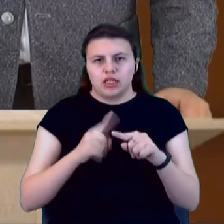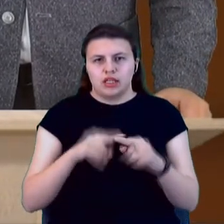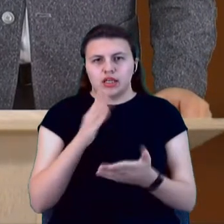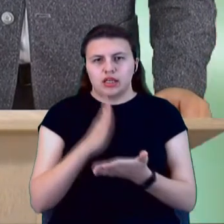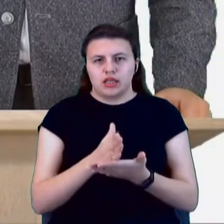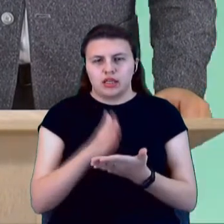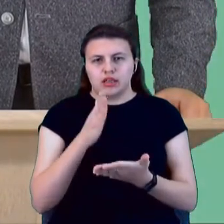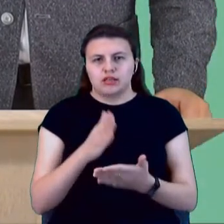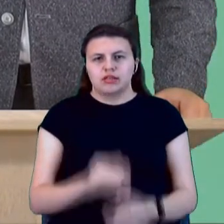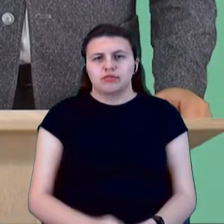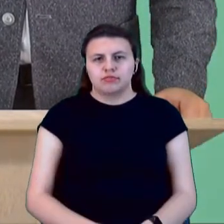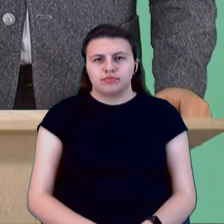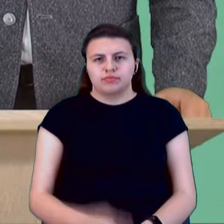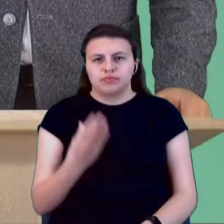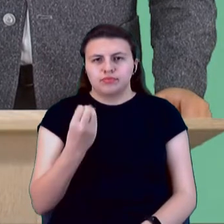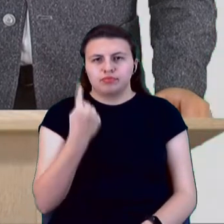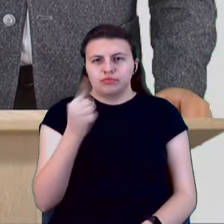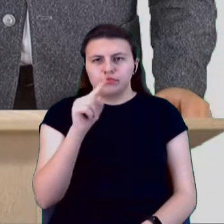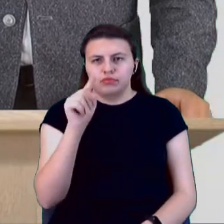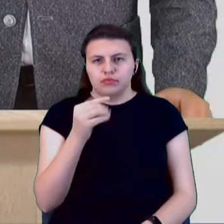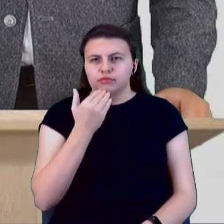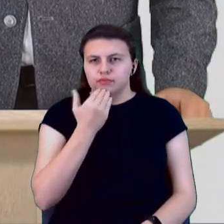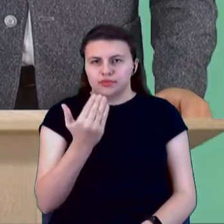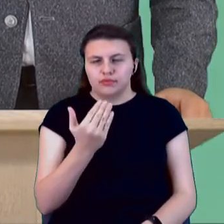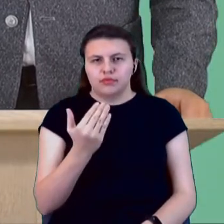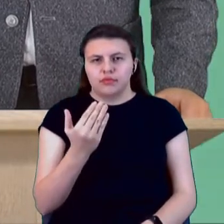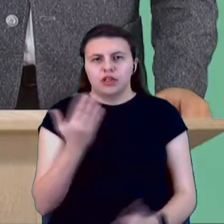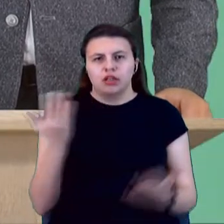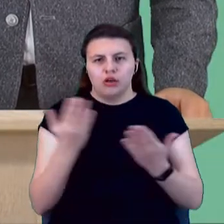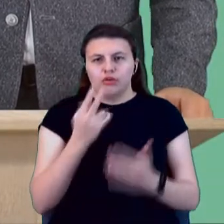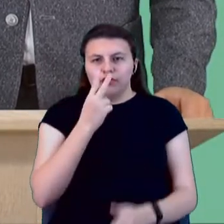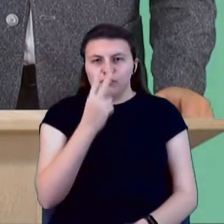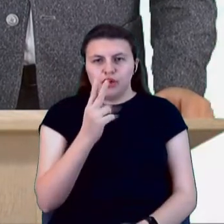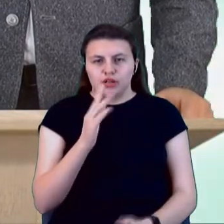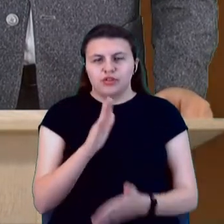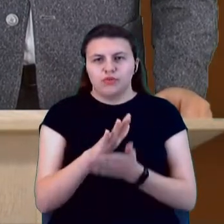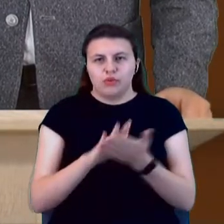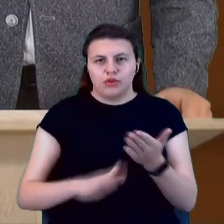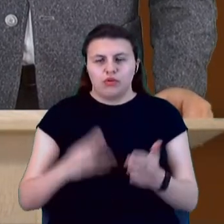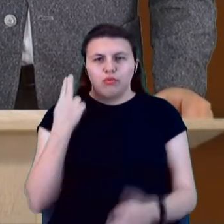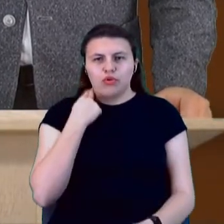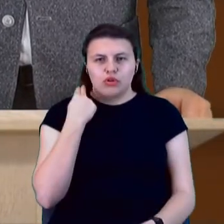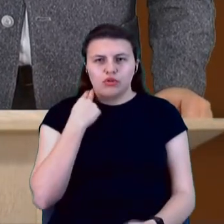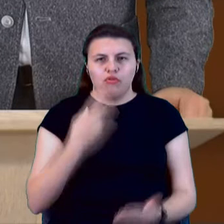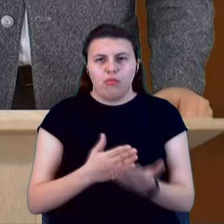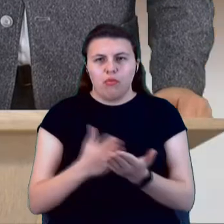Ще одне запитання, уточнюючи до вас. Якою ви бачите в подальшому податкову політику в місті? Як вона